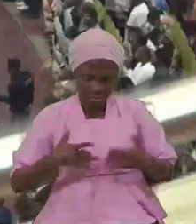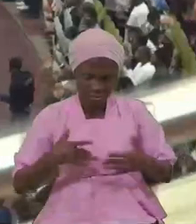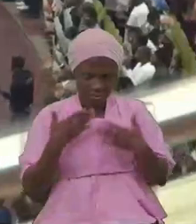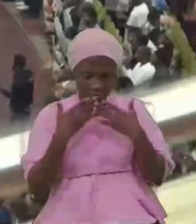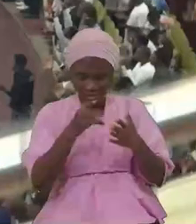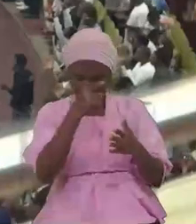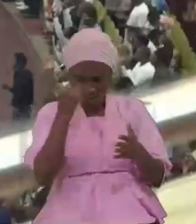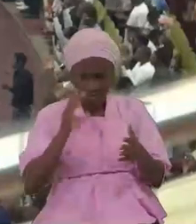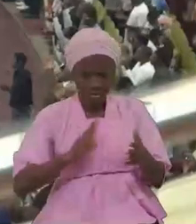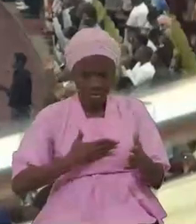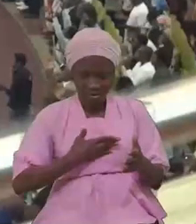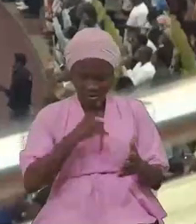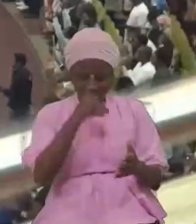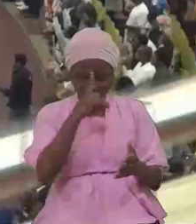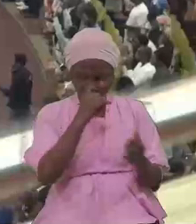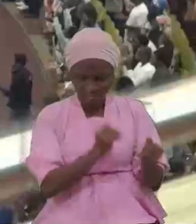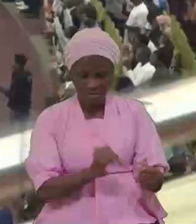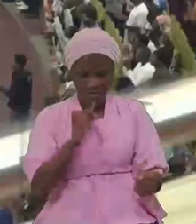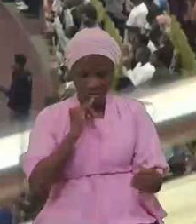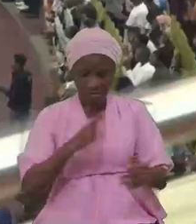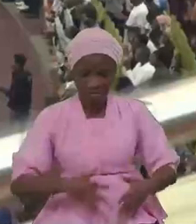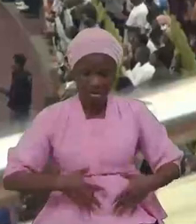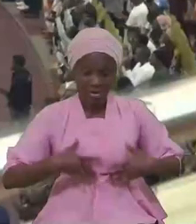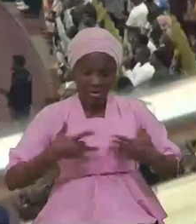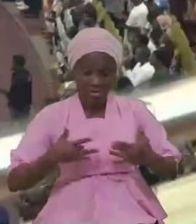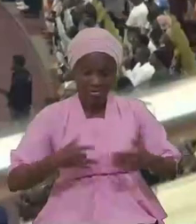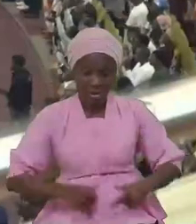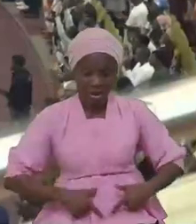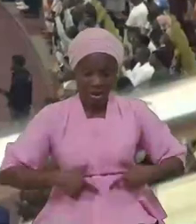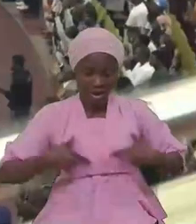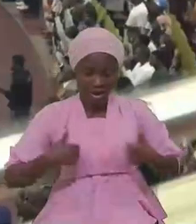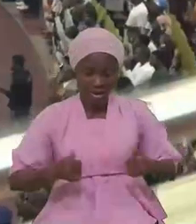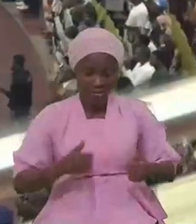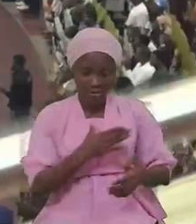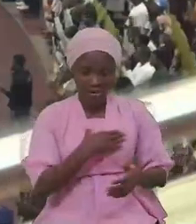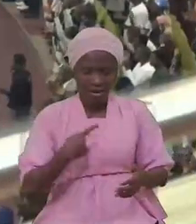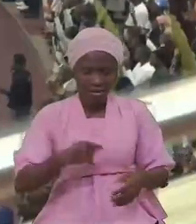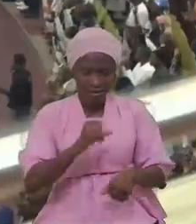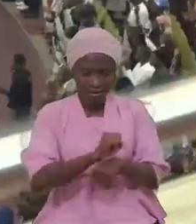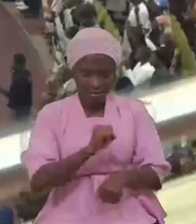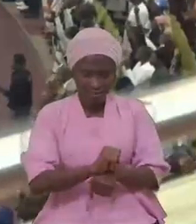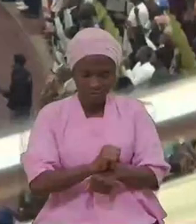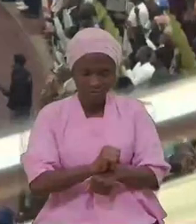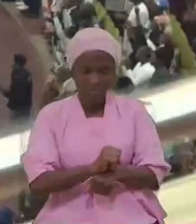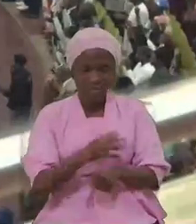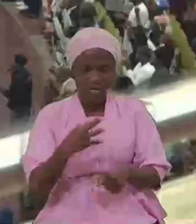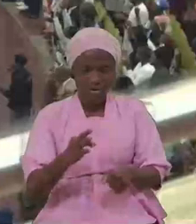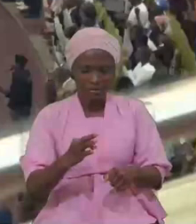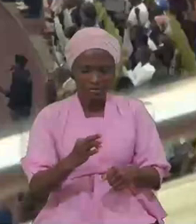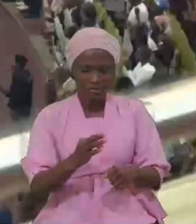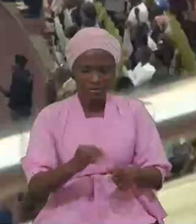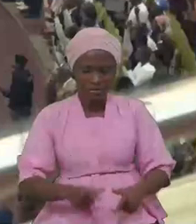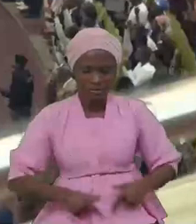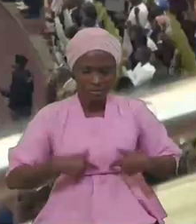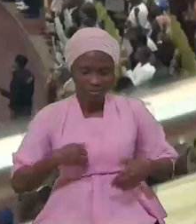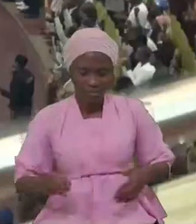foi est vivante. Et les exploits d'une foi vivante seront dans chaque vie. Merci